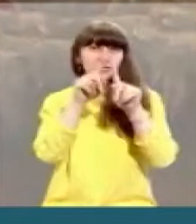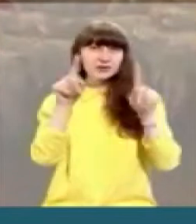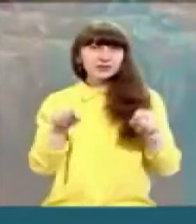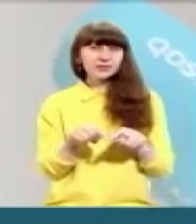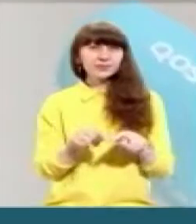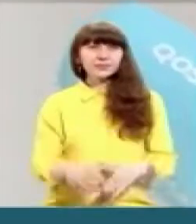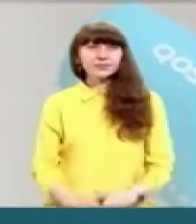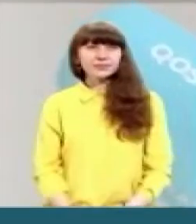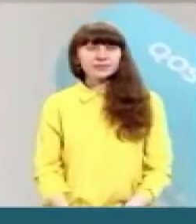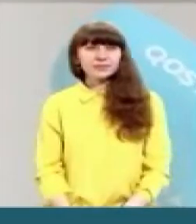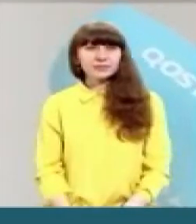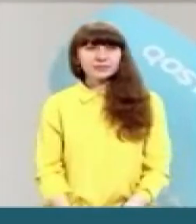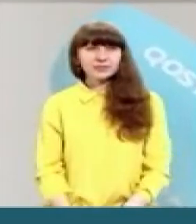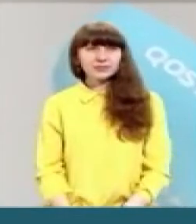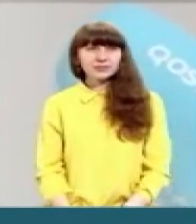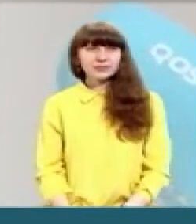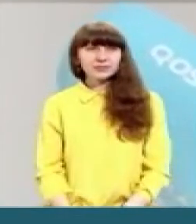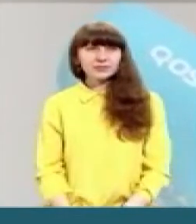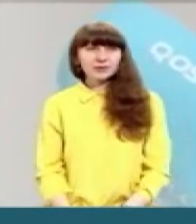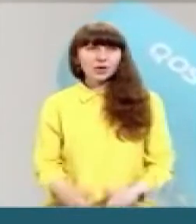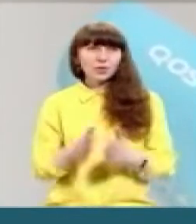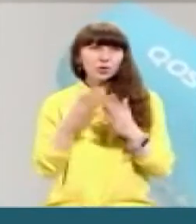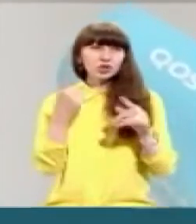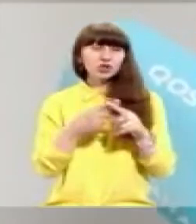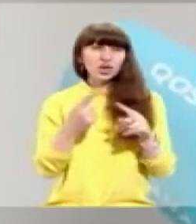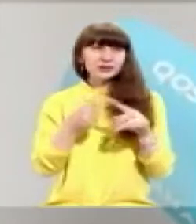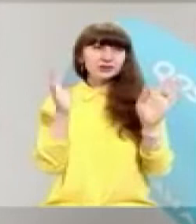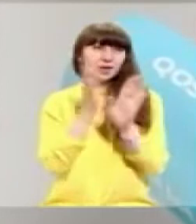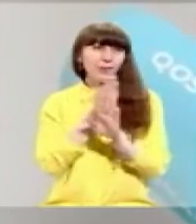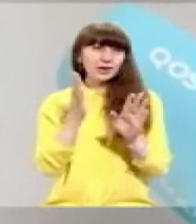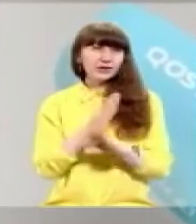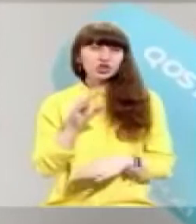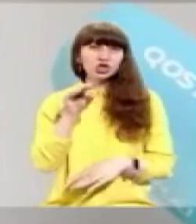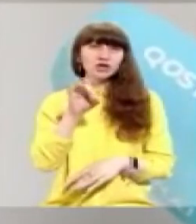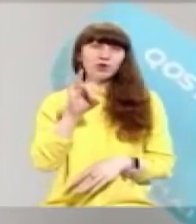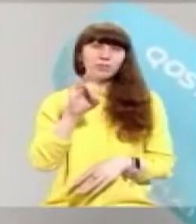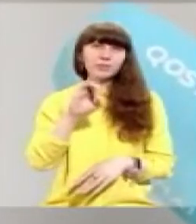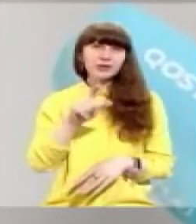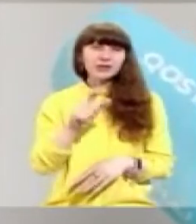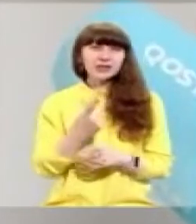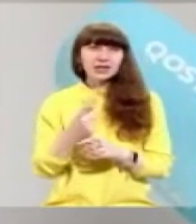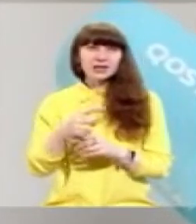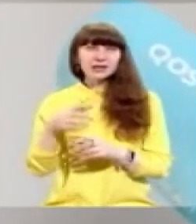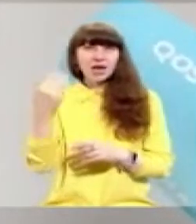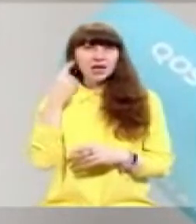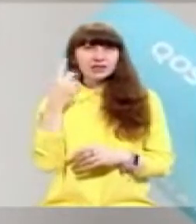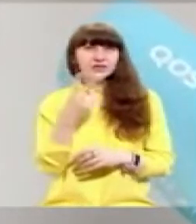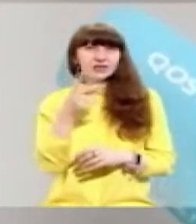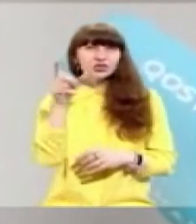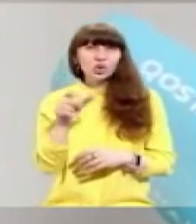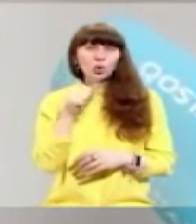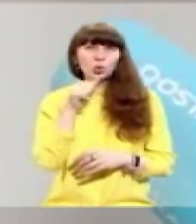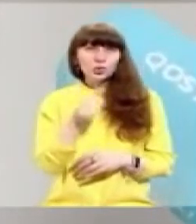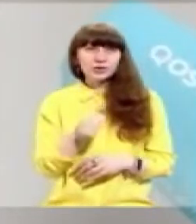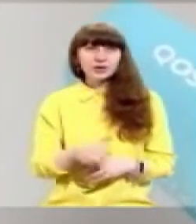цветов в основном это живописные работы а это конечно легенда кустанае которые уже